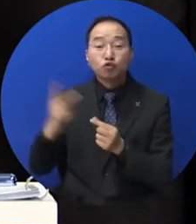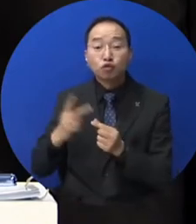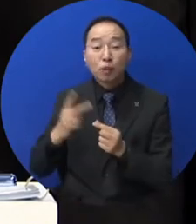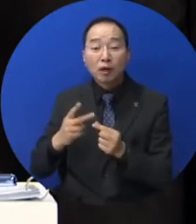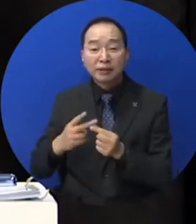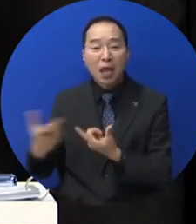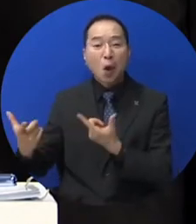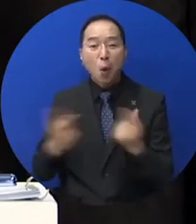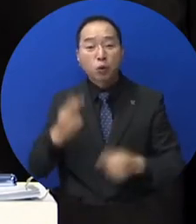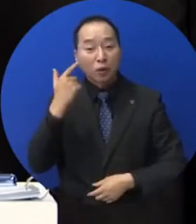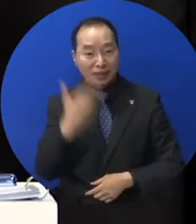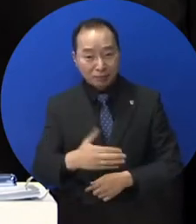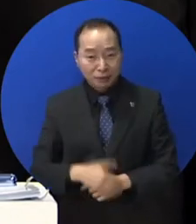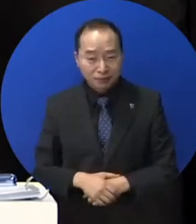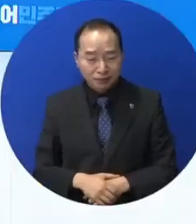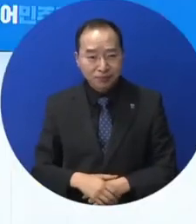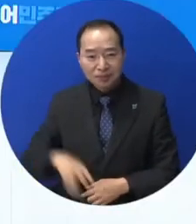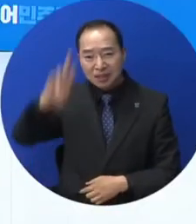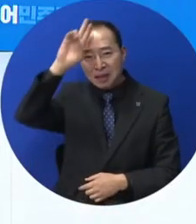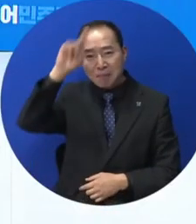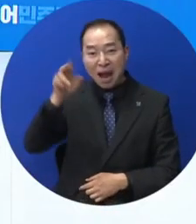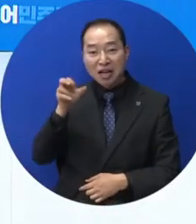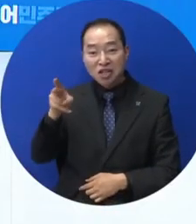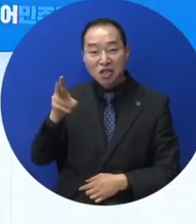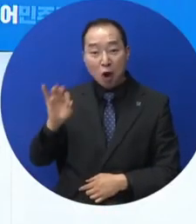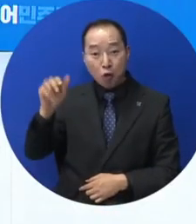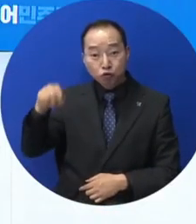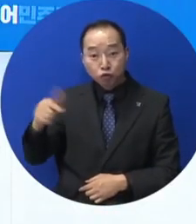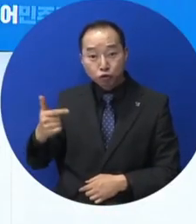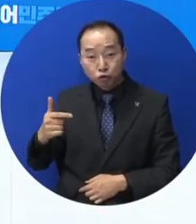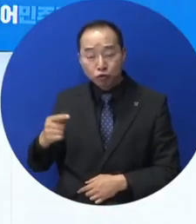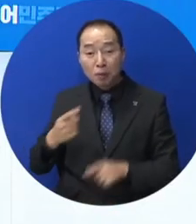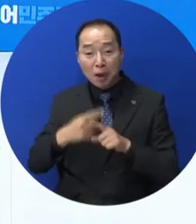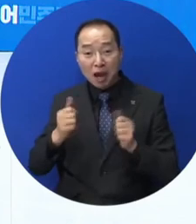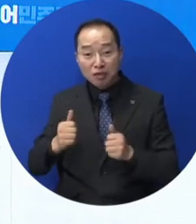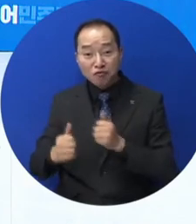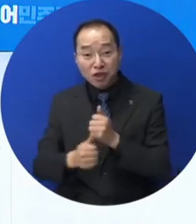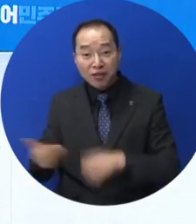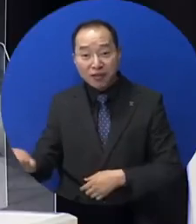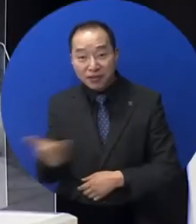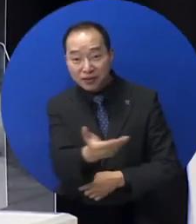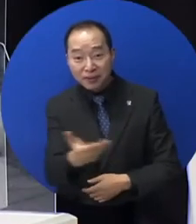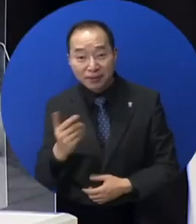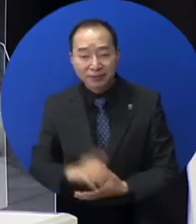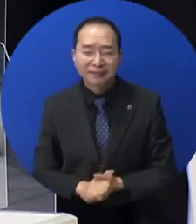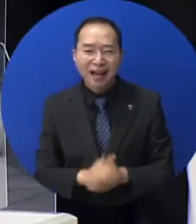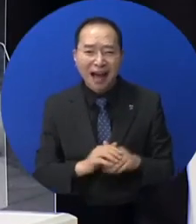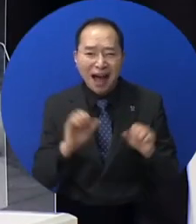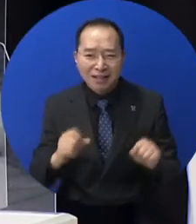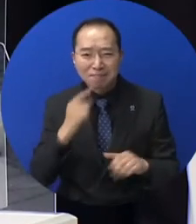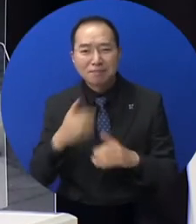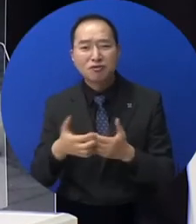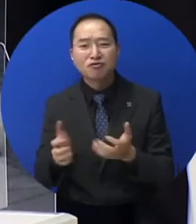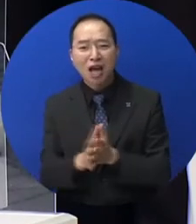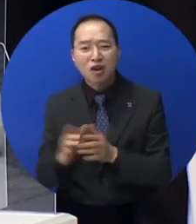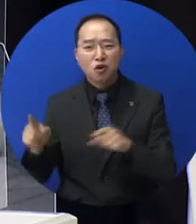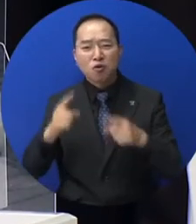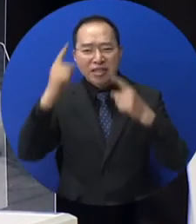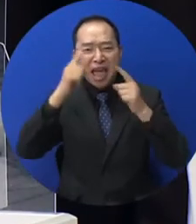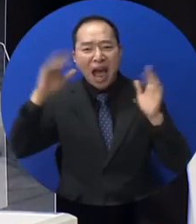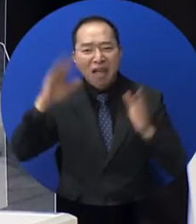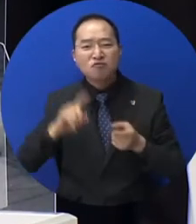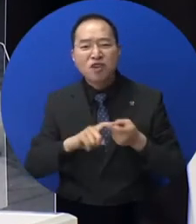공통 질문입니다. 박영훈 공천관리위원 질문해 주시기 바랍니다. 네, 안녕하세요. 더불어민주당의